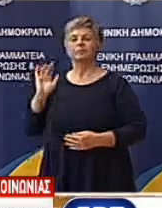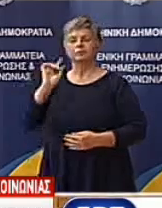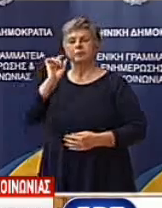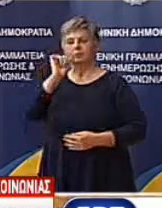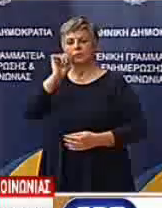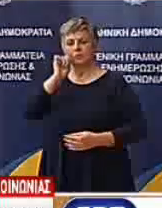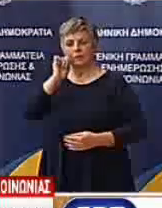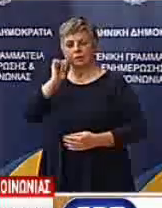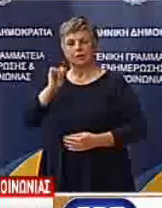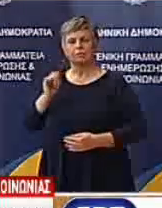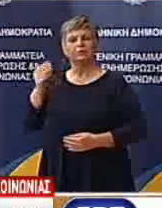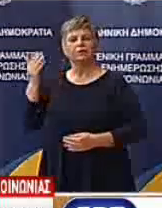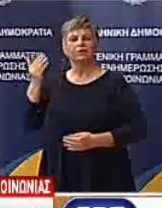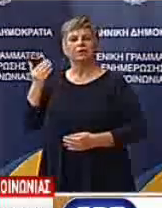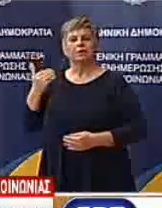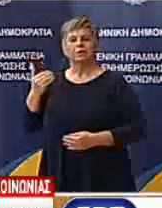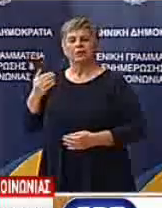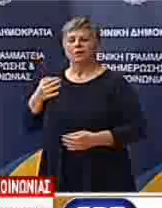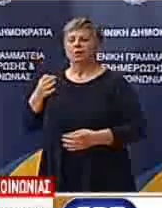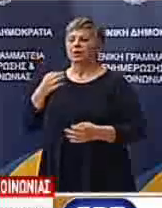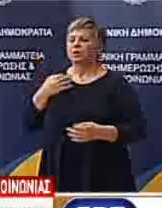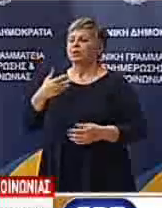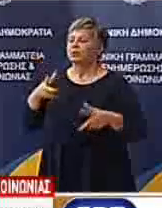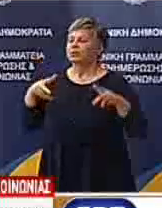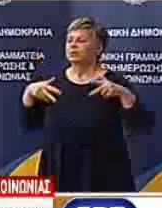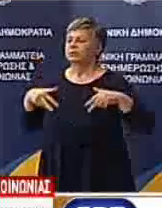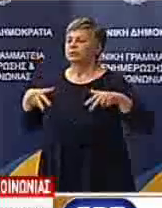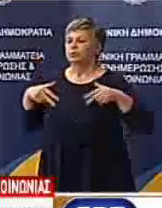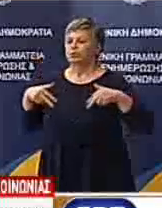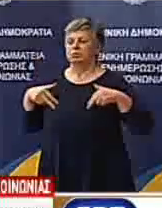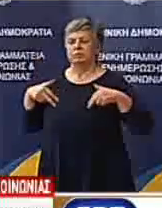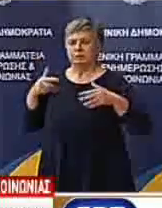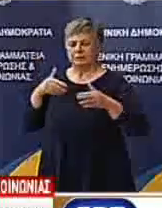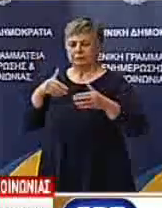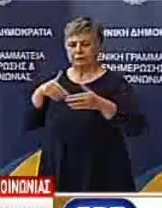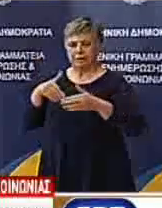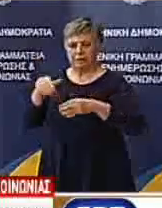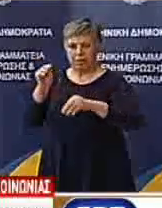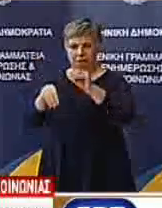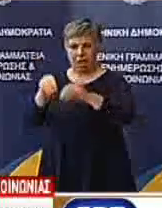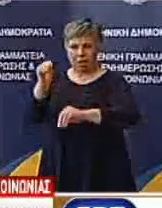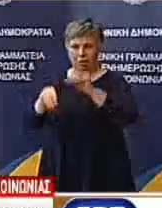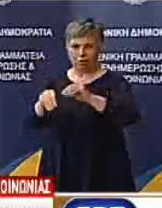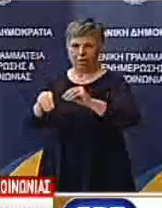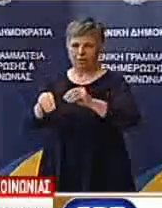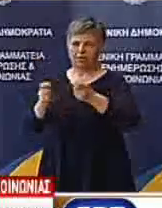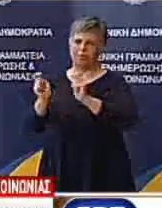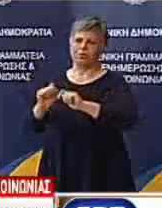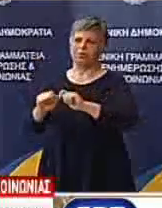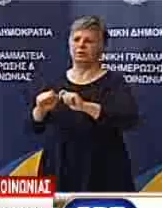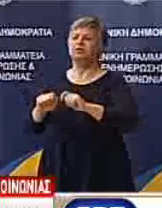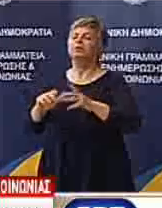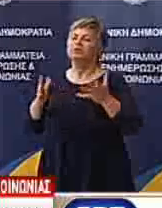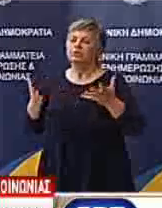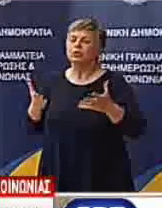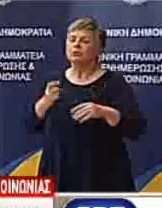Είπατε, αποκλείσατε πριν ότι υπάρχει στις προθέσεις κυβέρνησης το σενάριο των πρόορων εκλογών. Ωστόσο, αυτό μπορεί να προκύψει εάν η κυβέρνηση